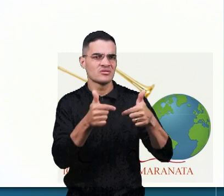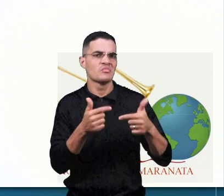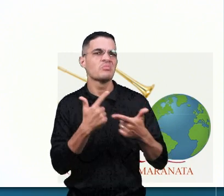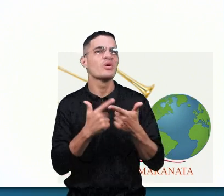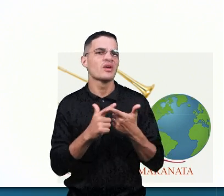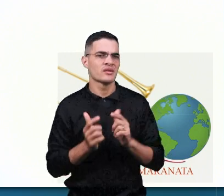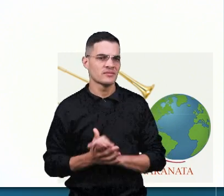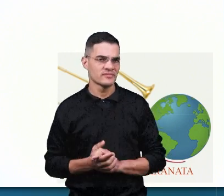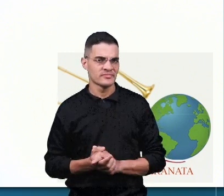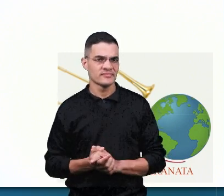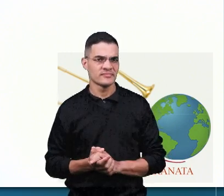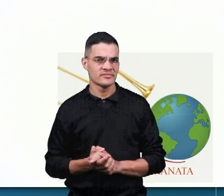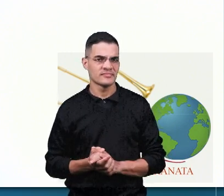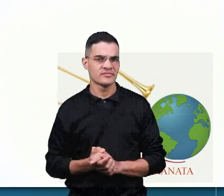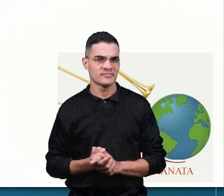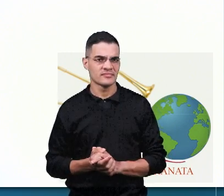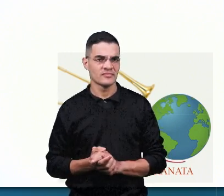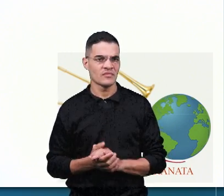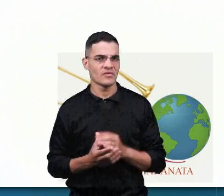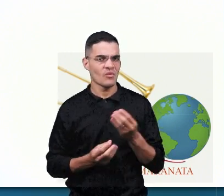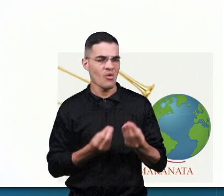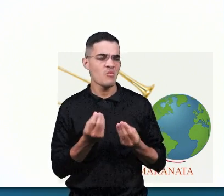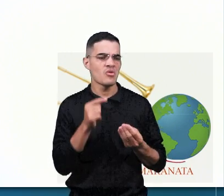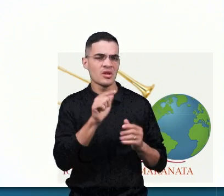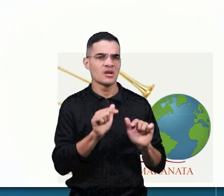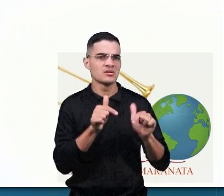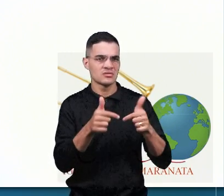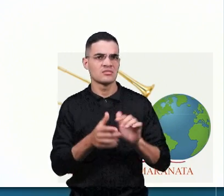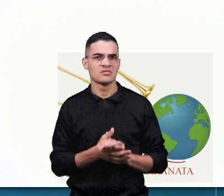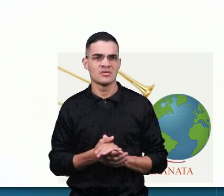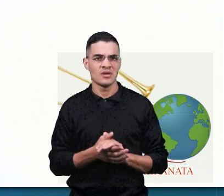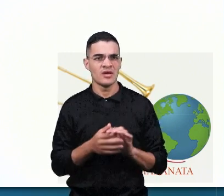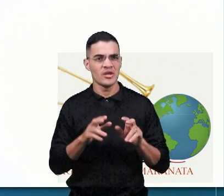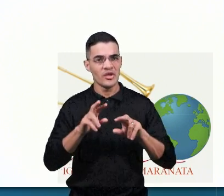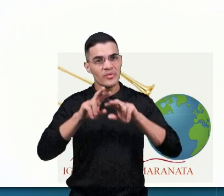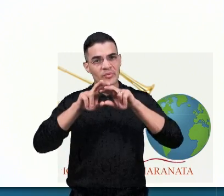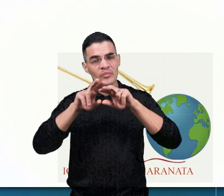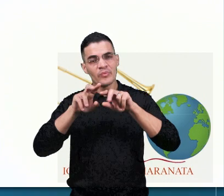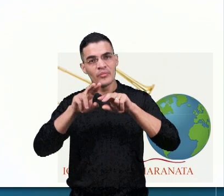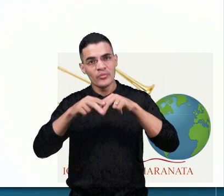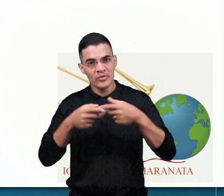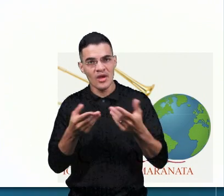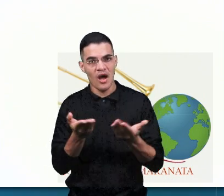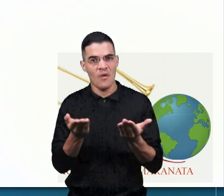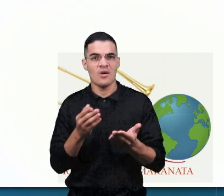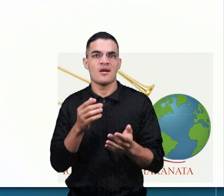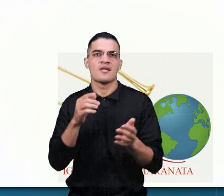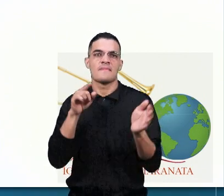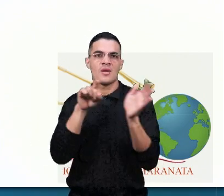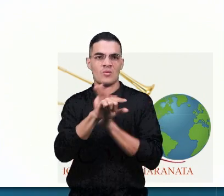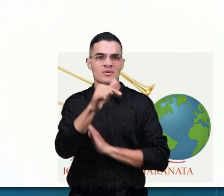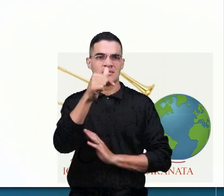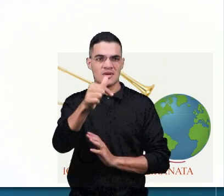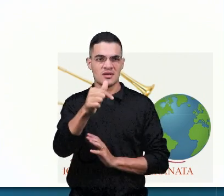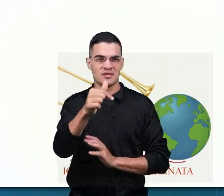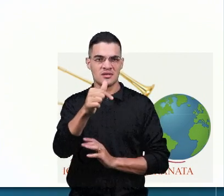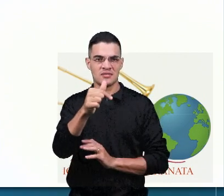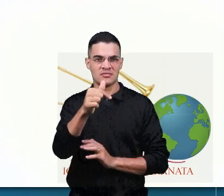le pharisien il a agi comme ça. Et la 7e et dernière question, en